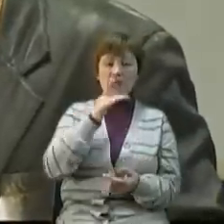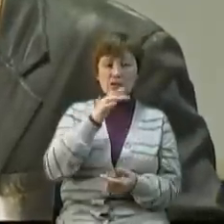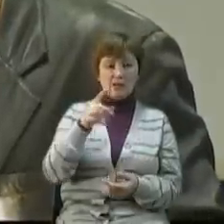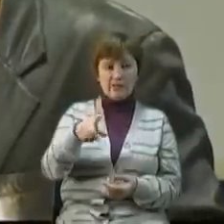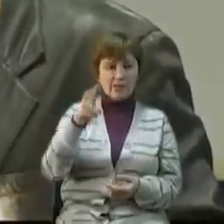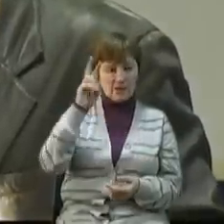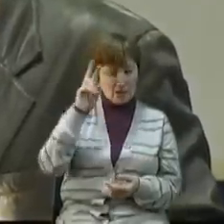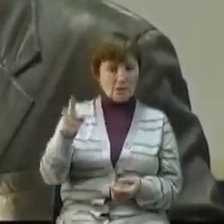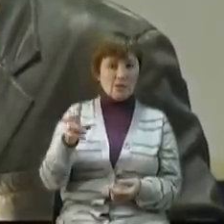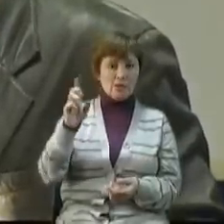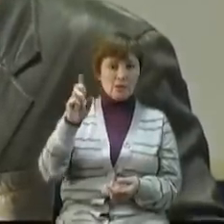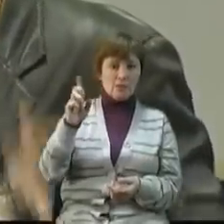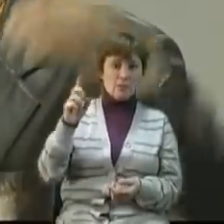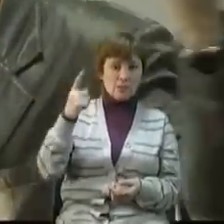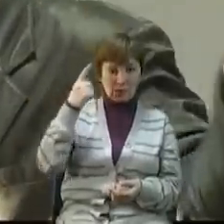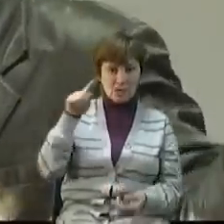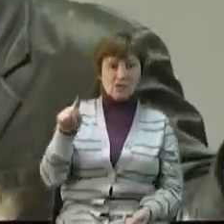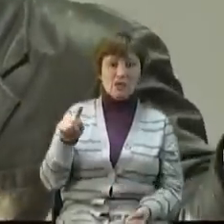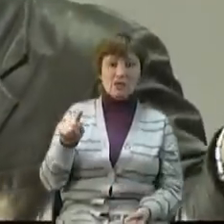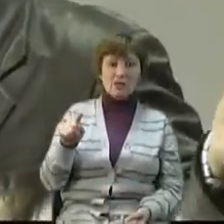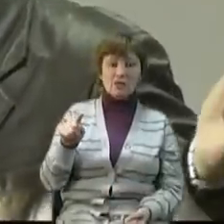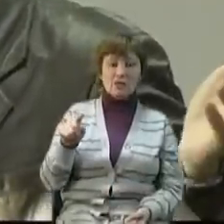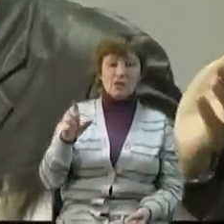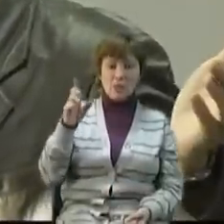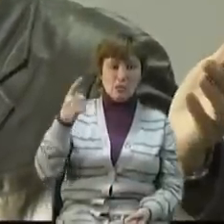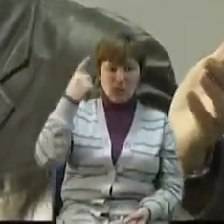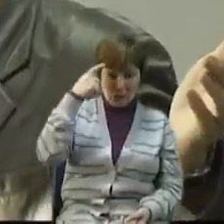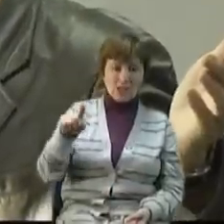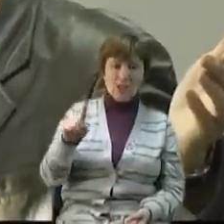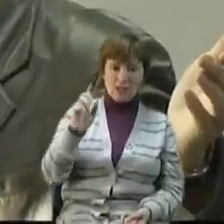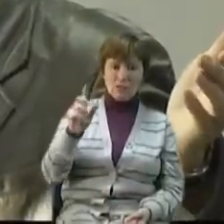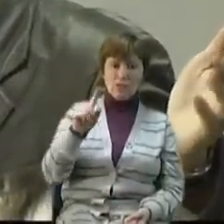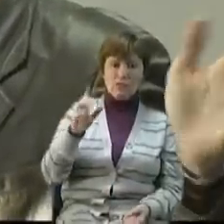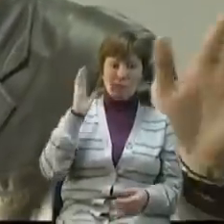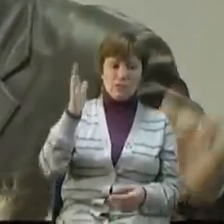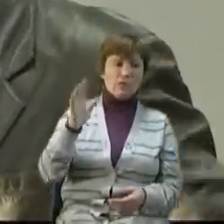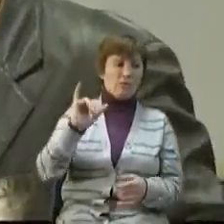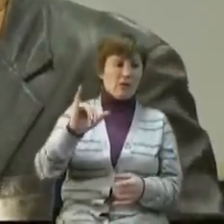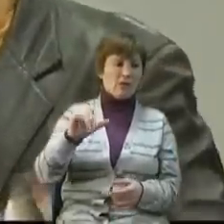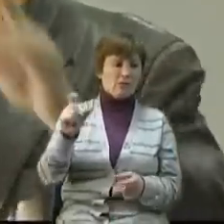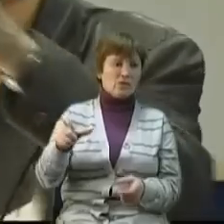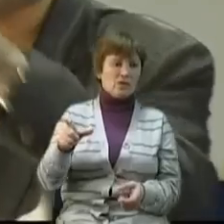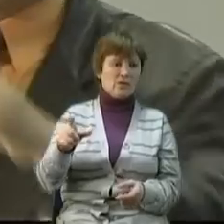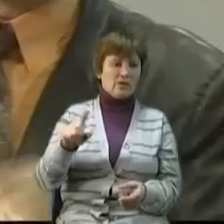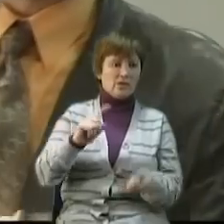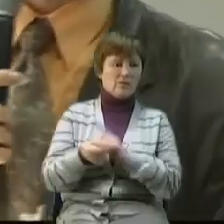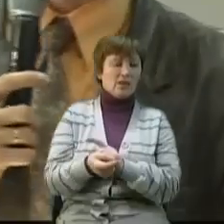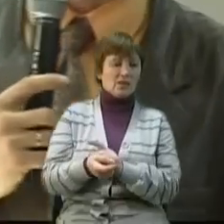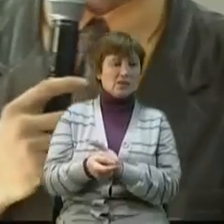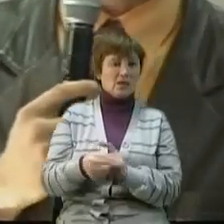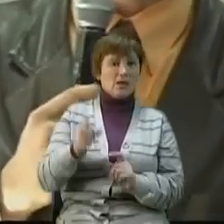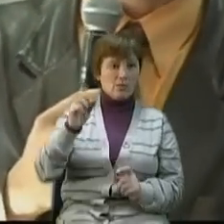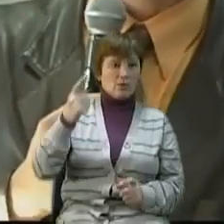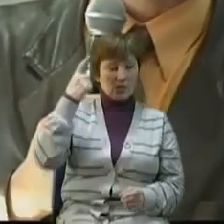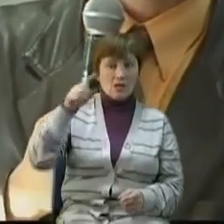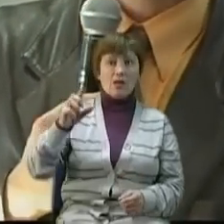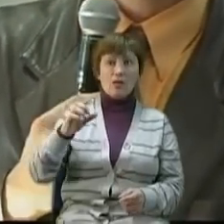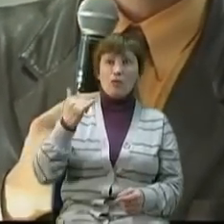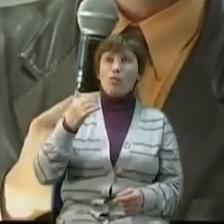знал. Бог знал, каким он станет через 5 лет? Знал. Вы у него